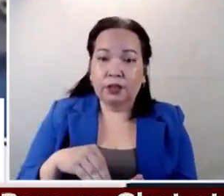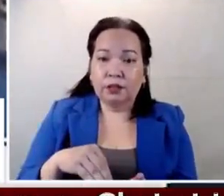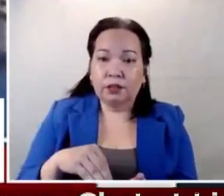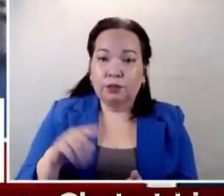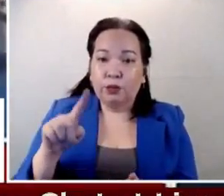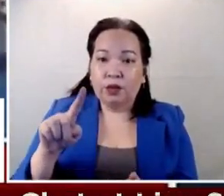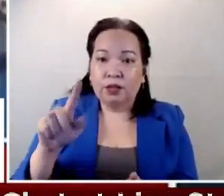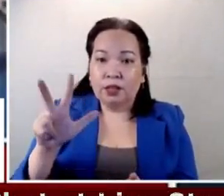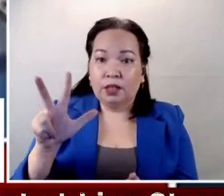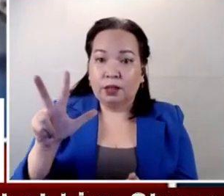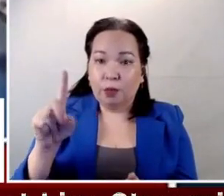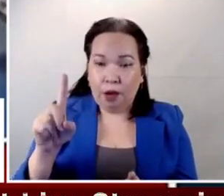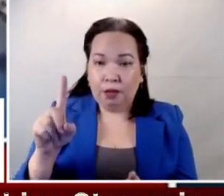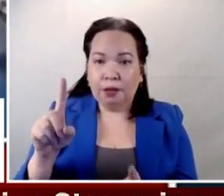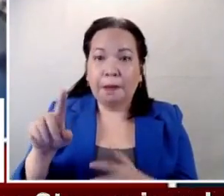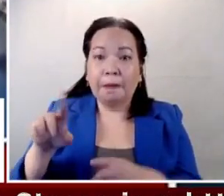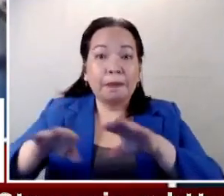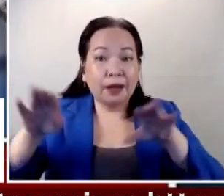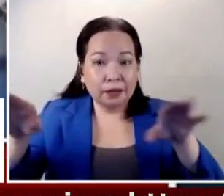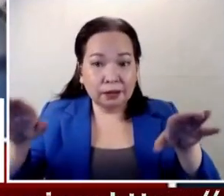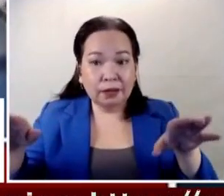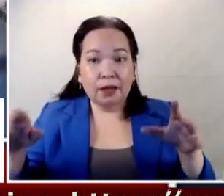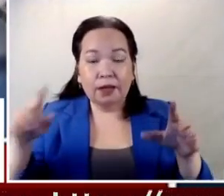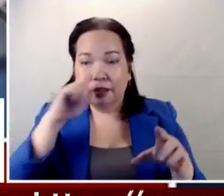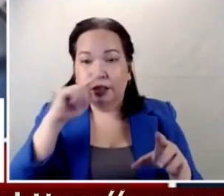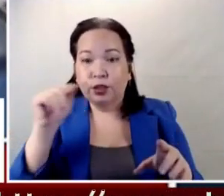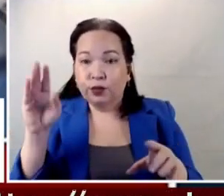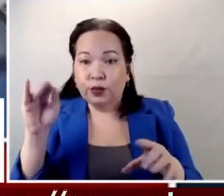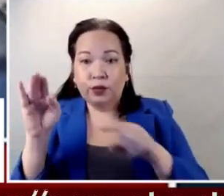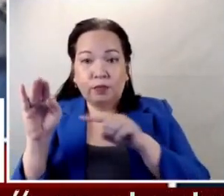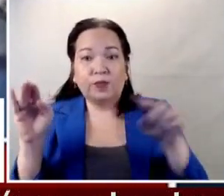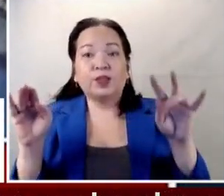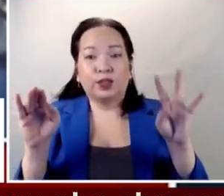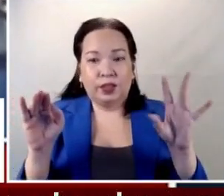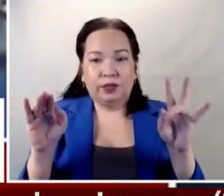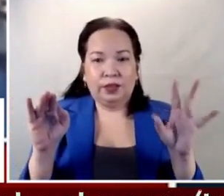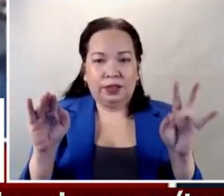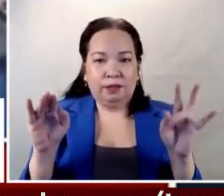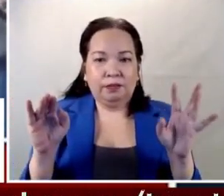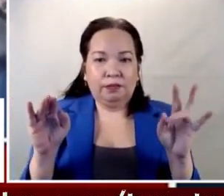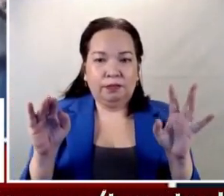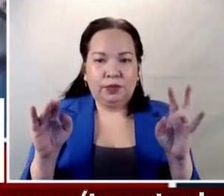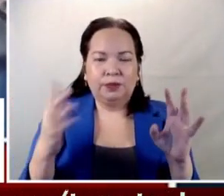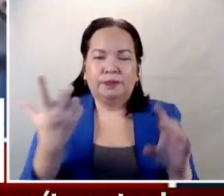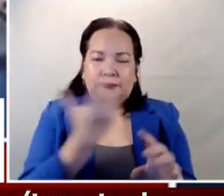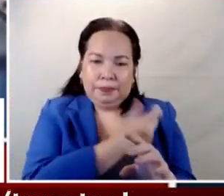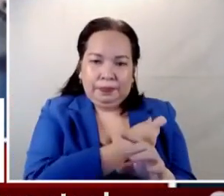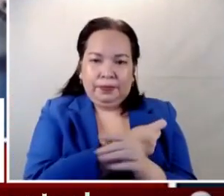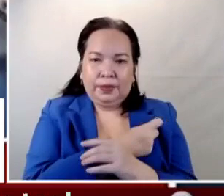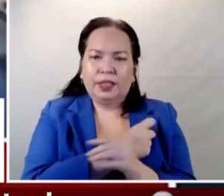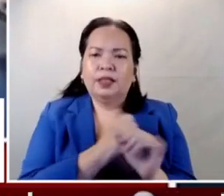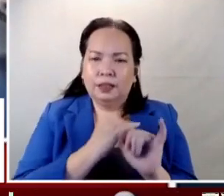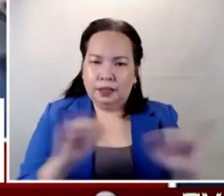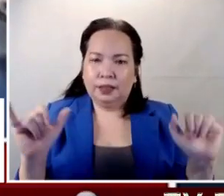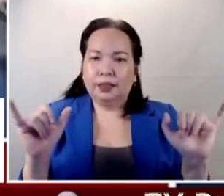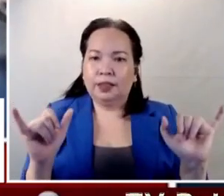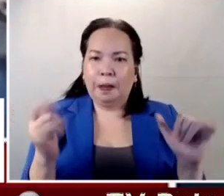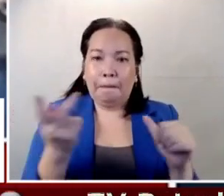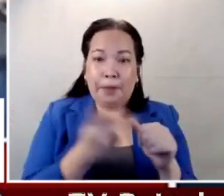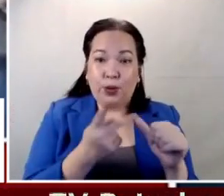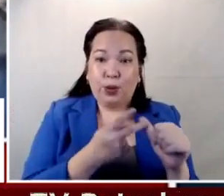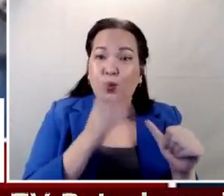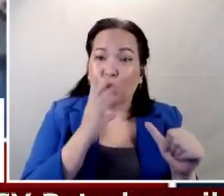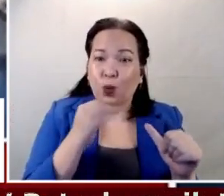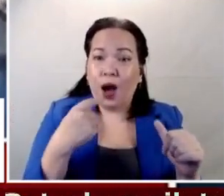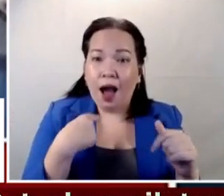144,131 na mga kabataan from 15 to 17 years old. At ganun pa rin po, ang atin pong priority ay yung mga